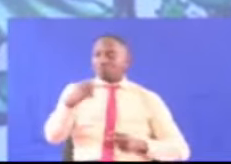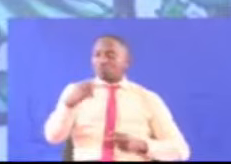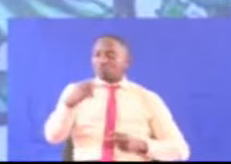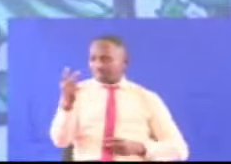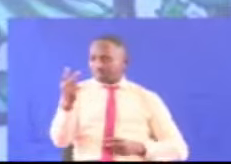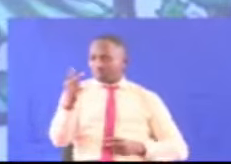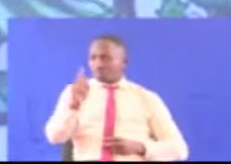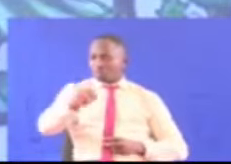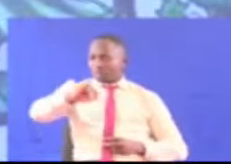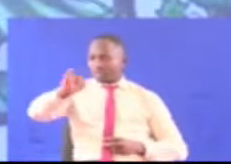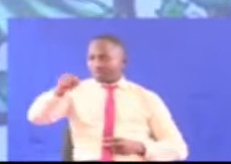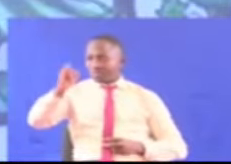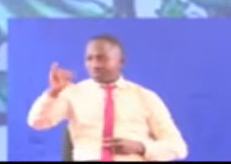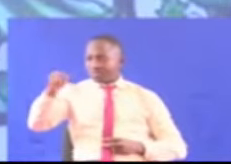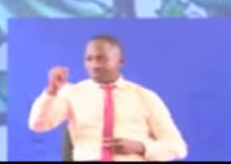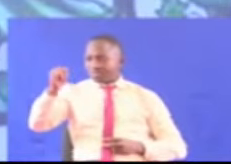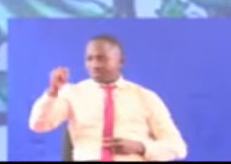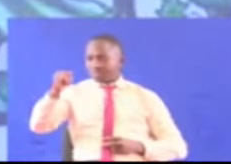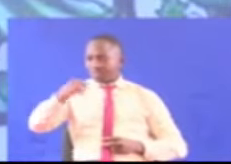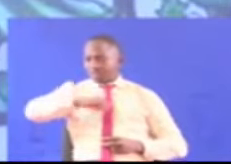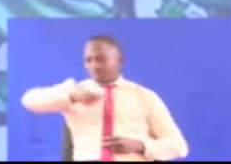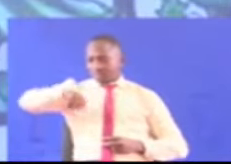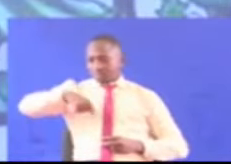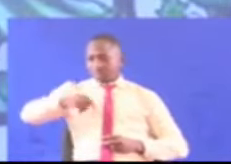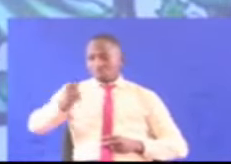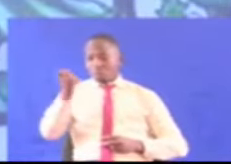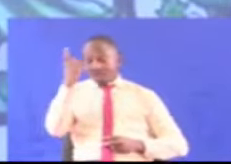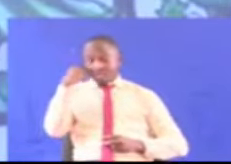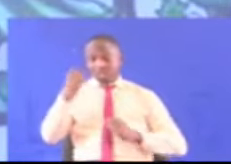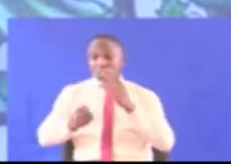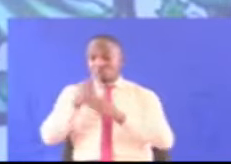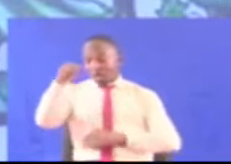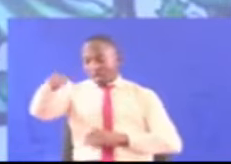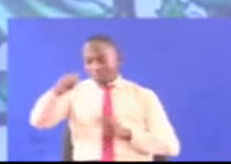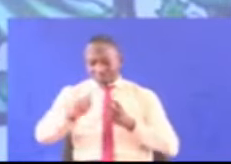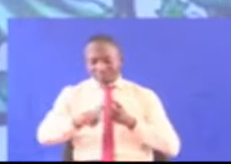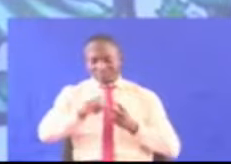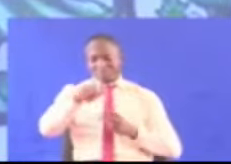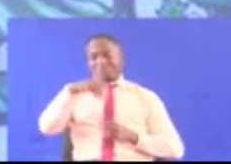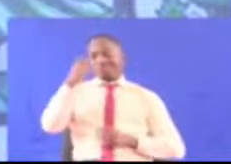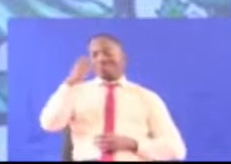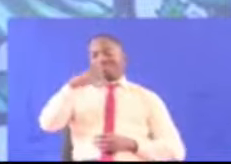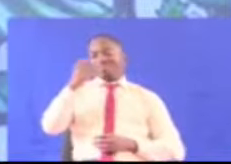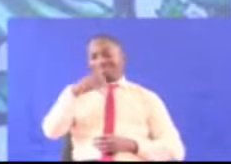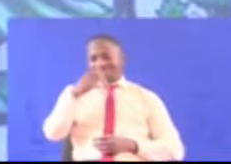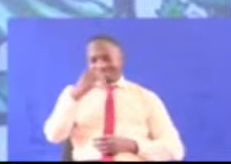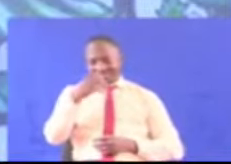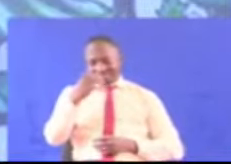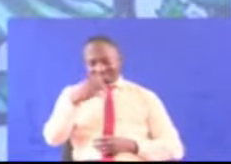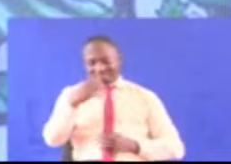mbili. Kuna jiji ambalo ndio tunatoka sisi wajanja na mstahiki meya.